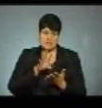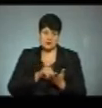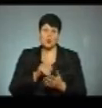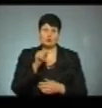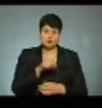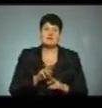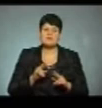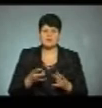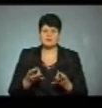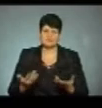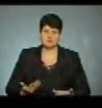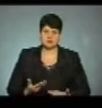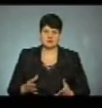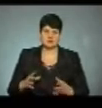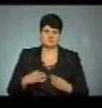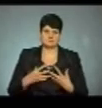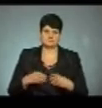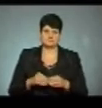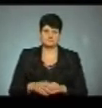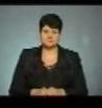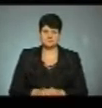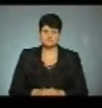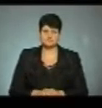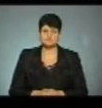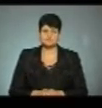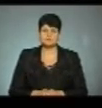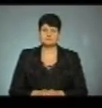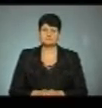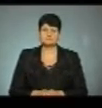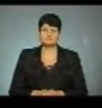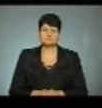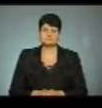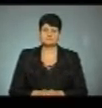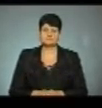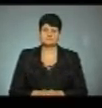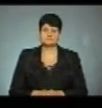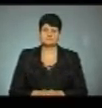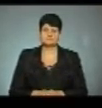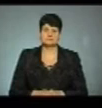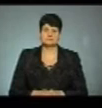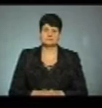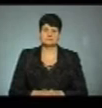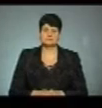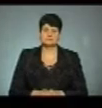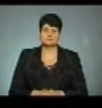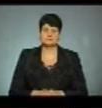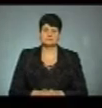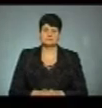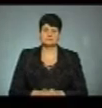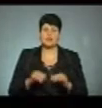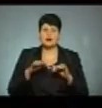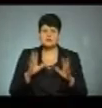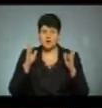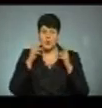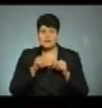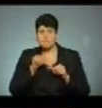як потрібно проживати сімейне життя. Діана Ярошенко, Андрій Прокопів. Новини на Суспільному. Тернопіль. Акцію